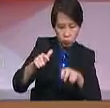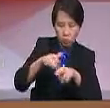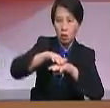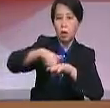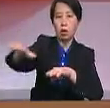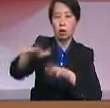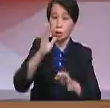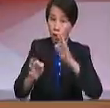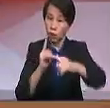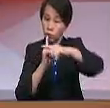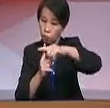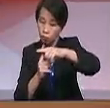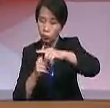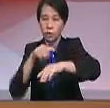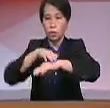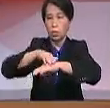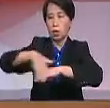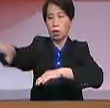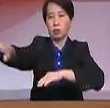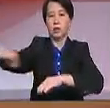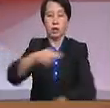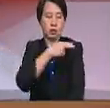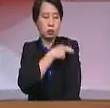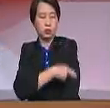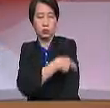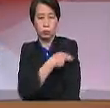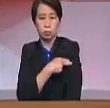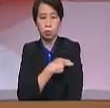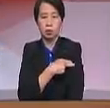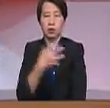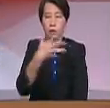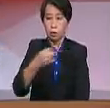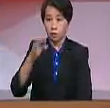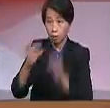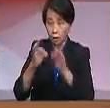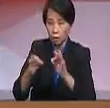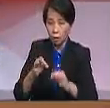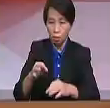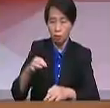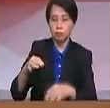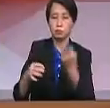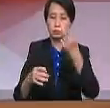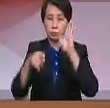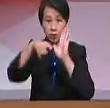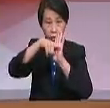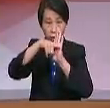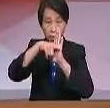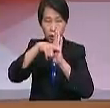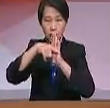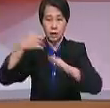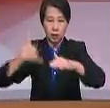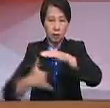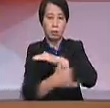yang negatif positif dihantar terus ke hospital dan yang negatif dibawa masuk